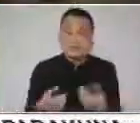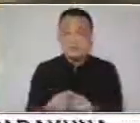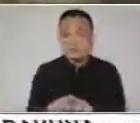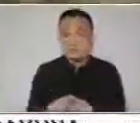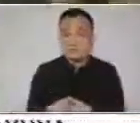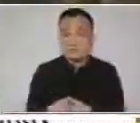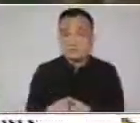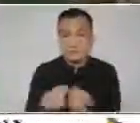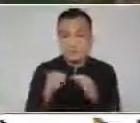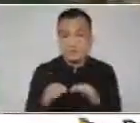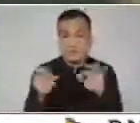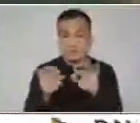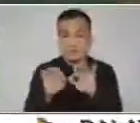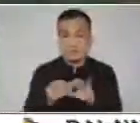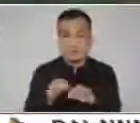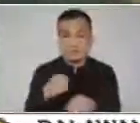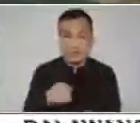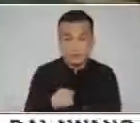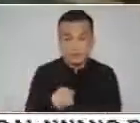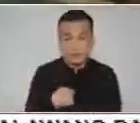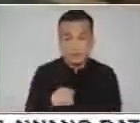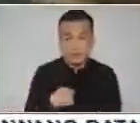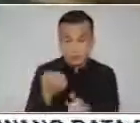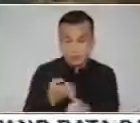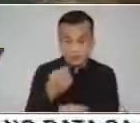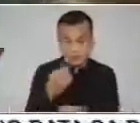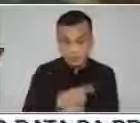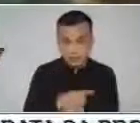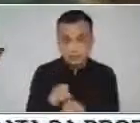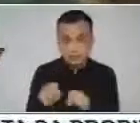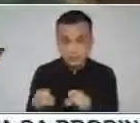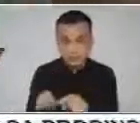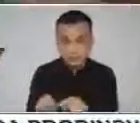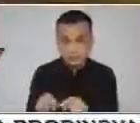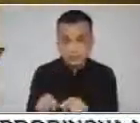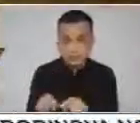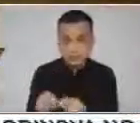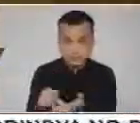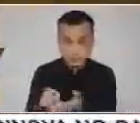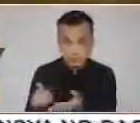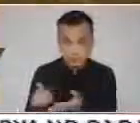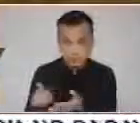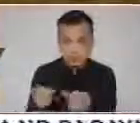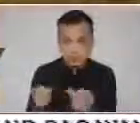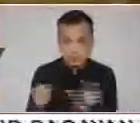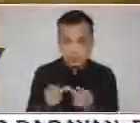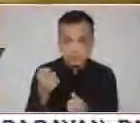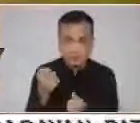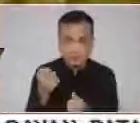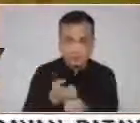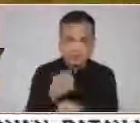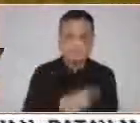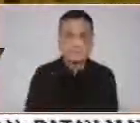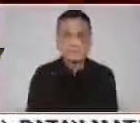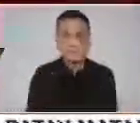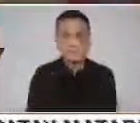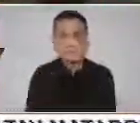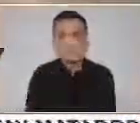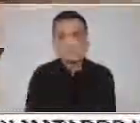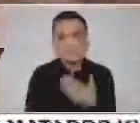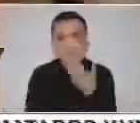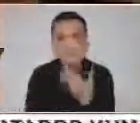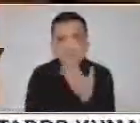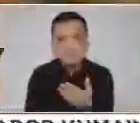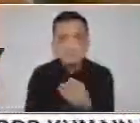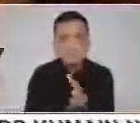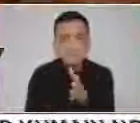stable, 180 pesos. Eto, humupa na ang presyo ng ating kamatis. Ang presyo po ng kada kilo ay 60 pesos.